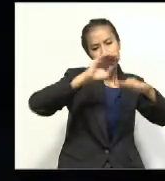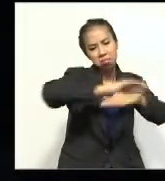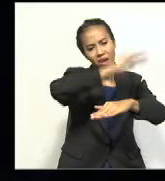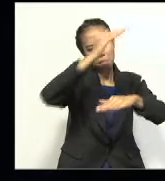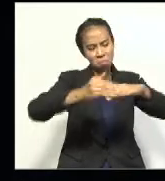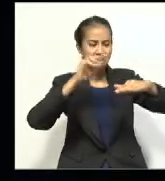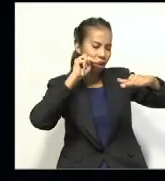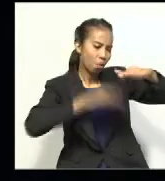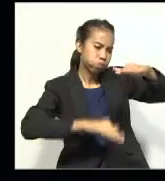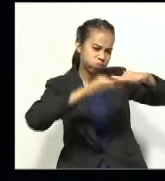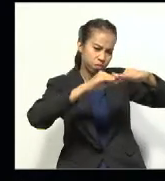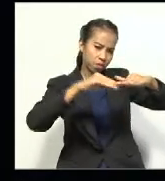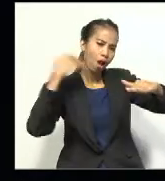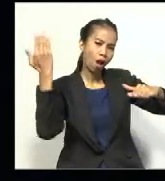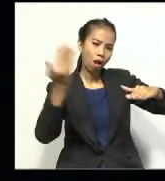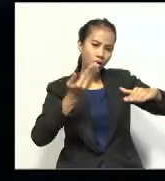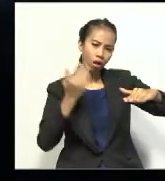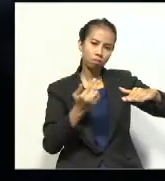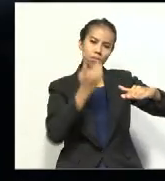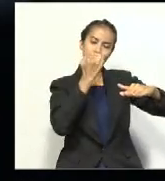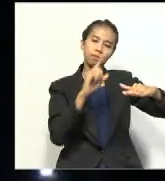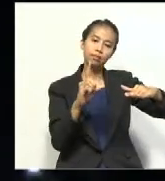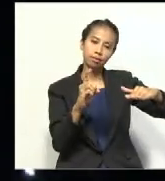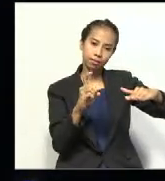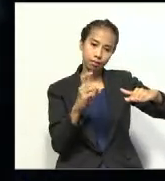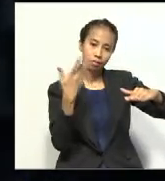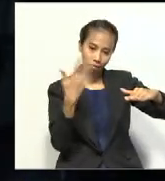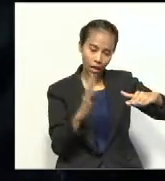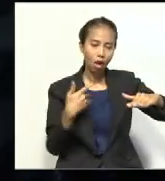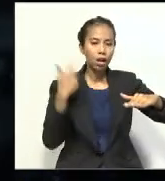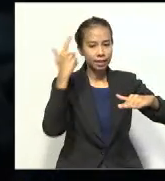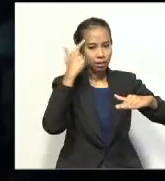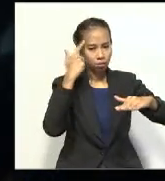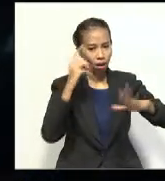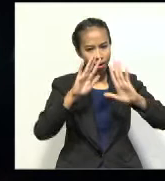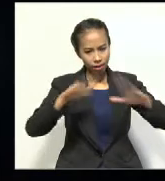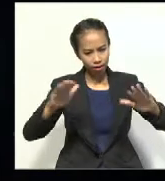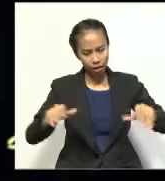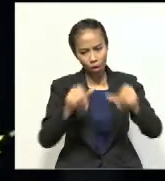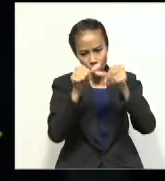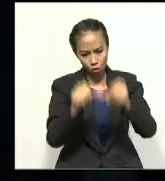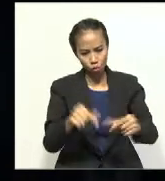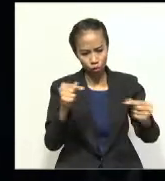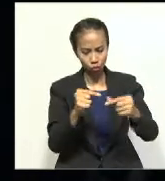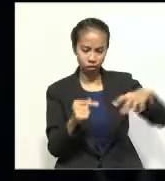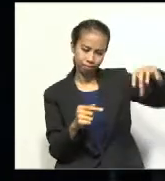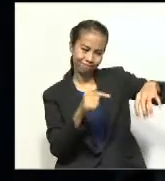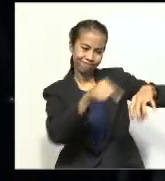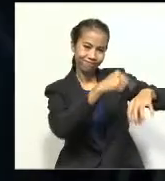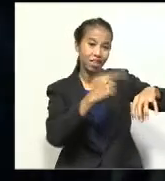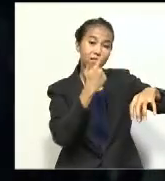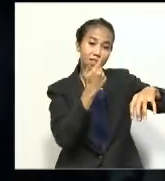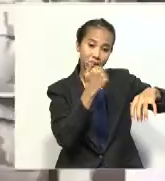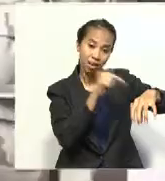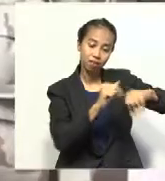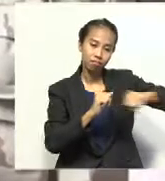ระบบระบายอากาศไม่ดีคาดว่าเยาวชนน่าจะอยู่ตามแผนที่ที่เป็นบริเวณจุดวงกลมสีแดงฝั่งซ้ายมือนะคะเนื่องจ